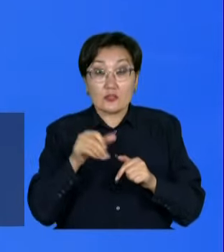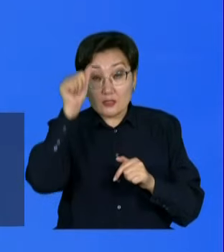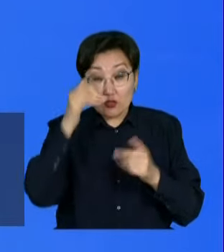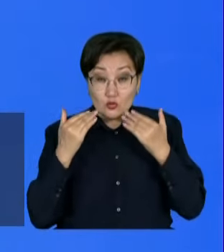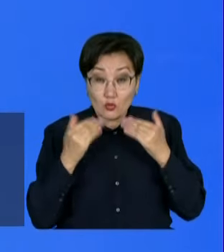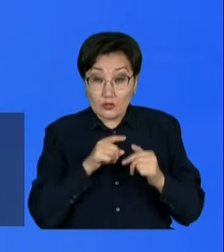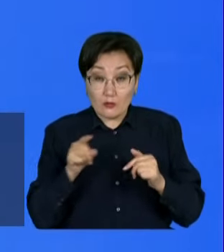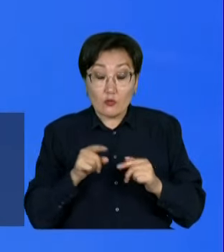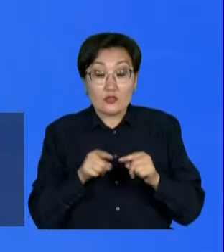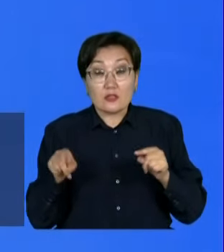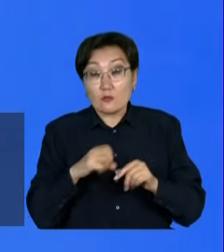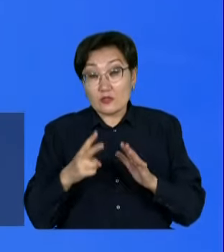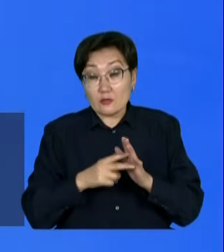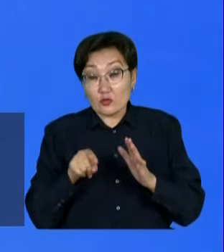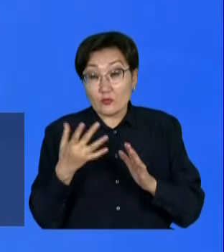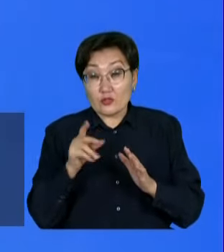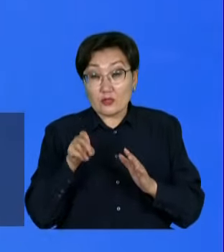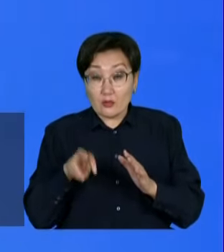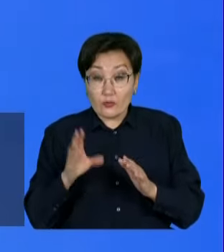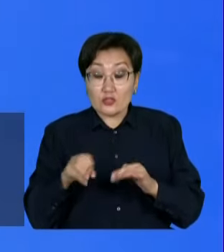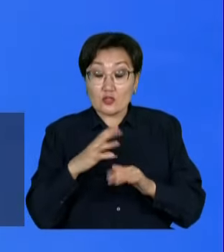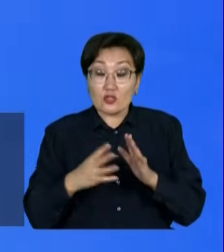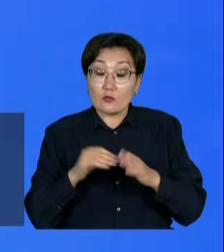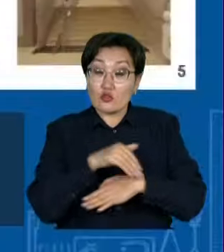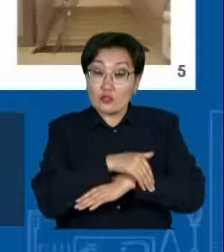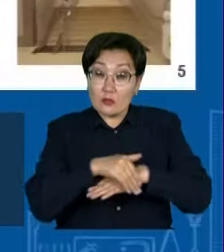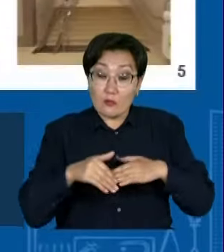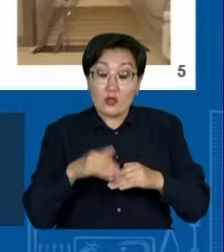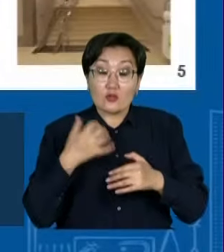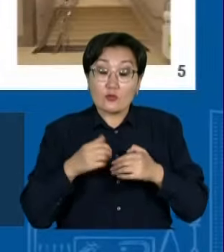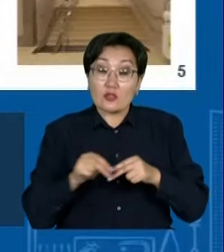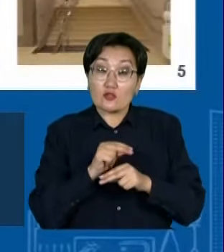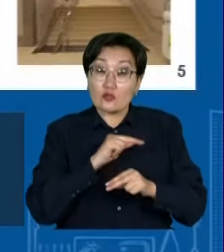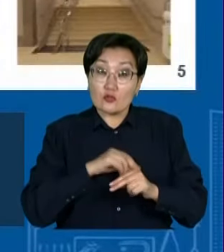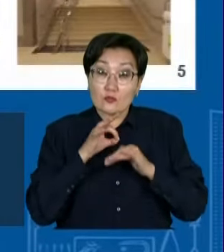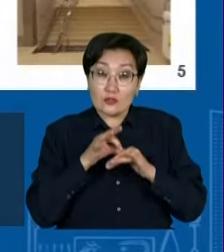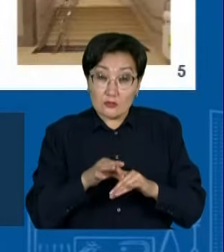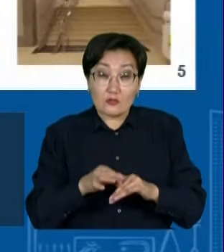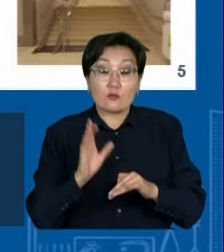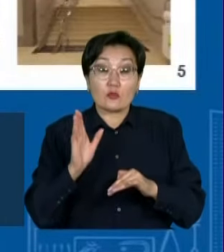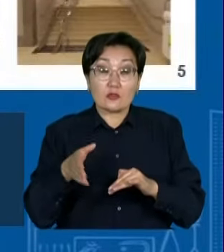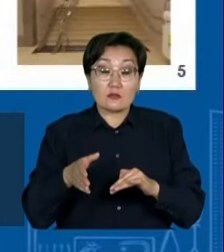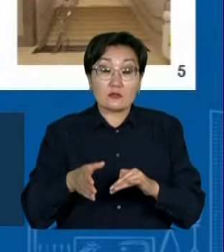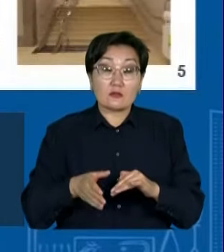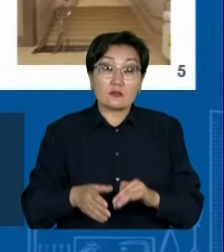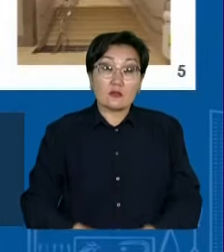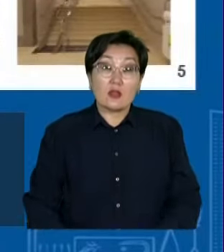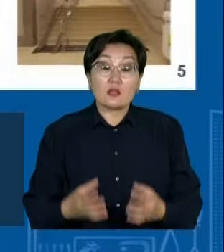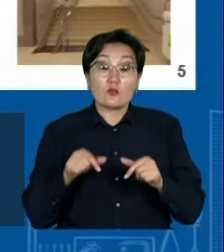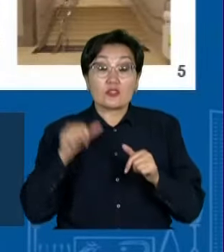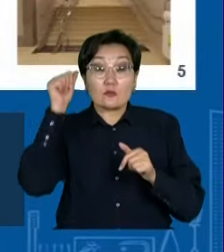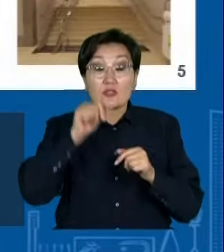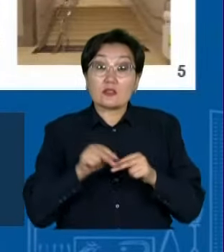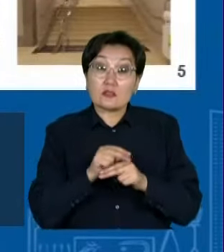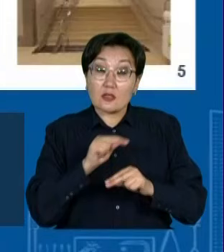дейін ұзындығы 17,5 километр құрайтын 19 көшеге орташа жөндеу жұмыстарын қамтылады. Ағымдағы